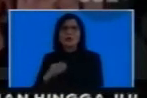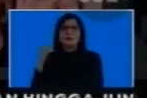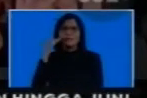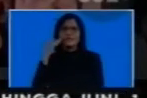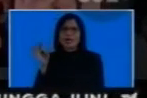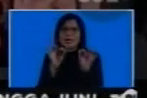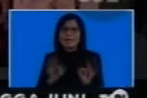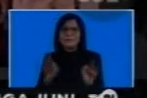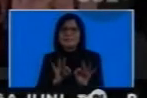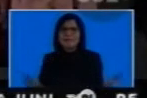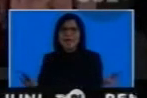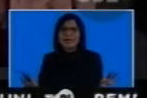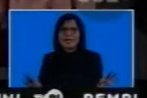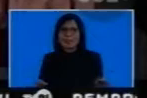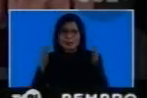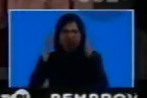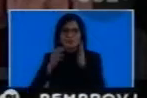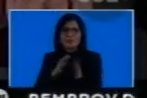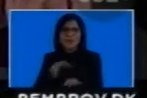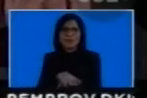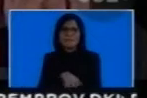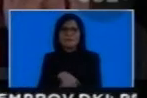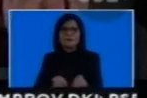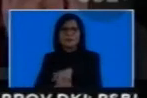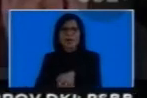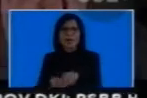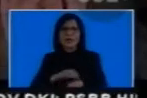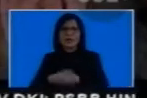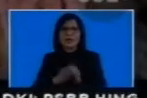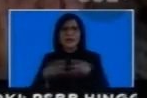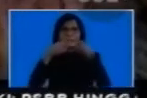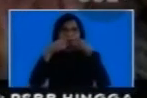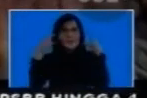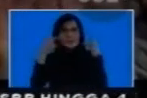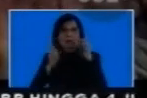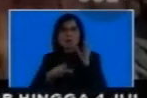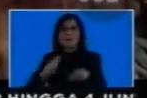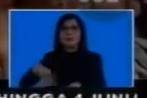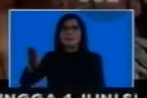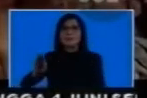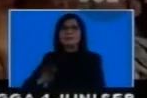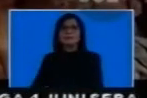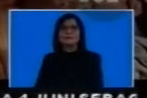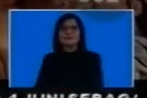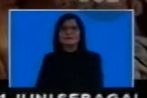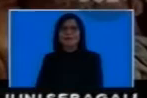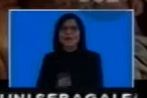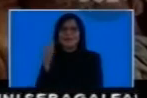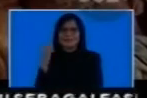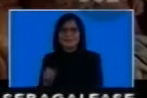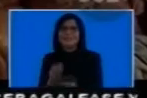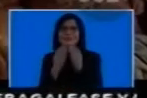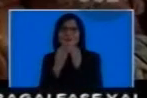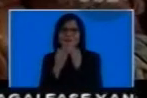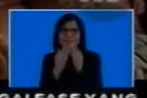selalu menjaga kebersihan, terutama mencuci tangan dan menggunakan masker apabila mau bepergian keluar rumah. Akhir